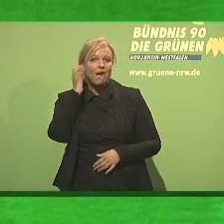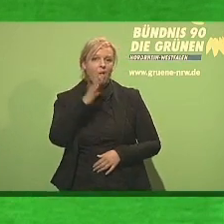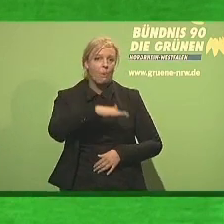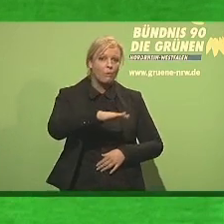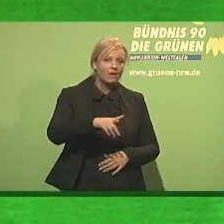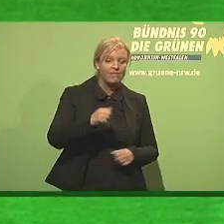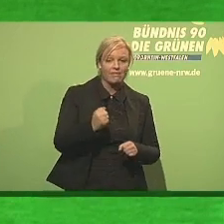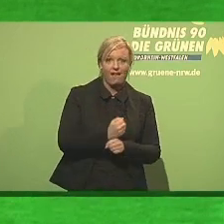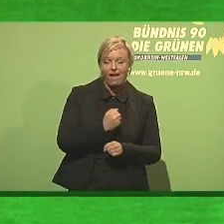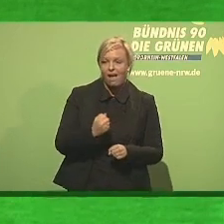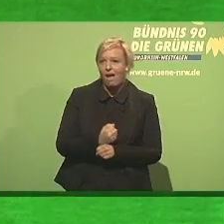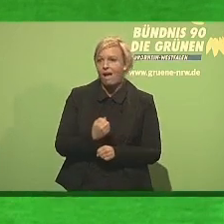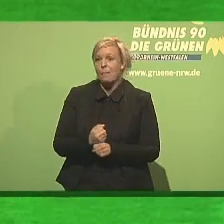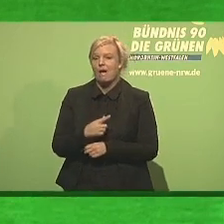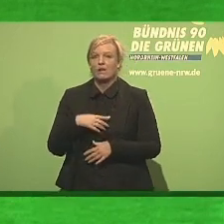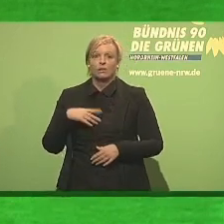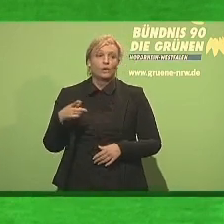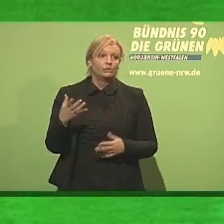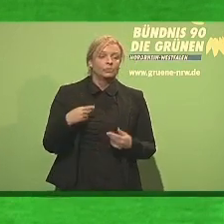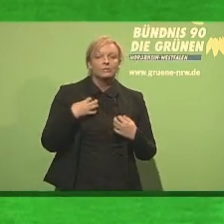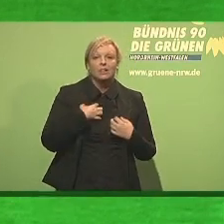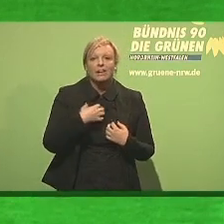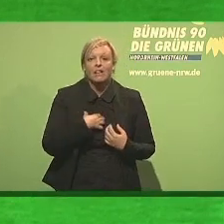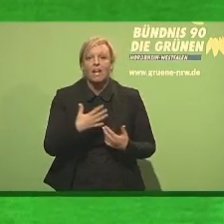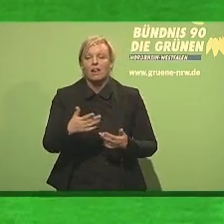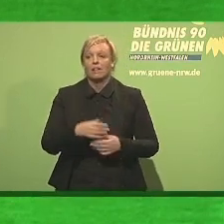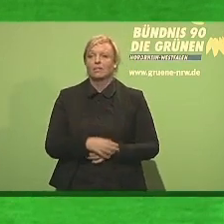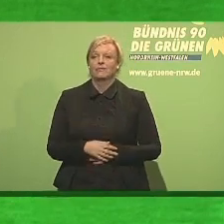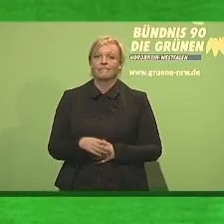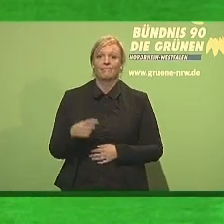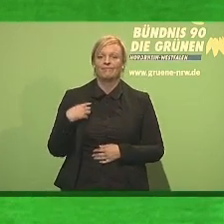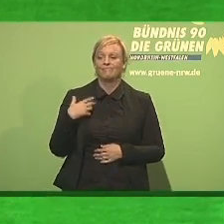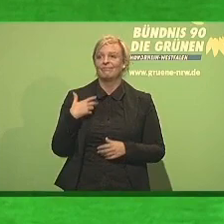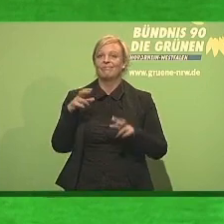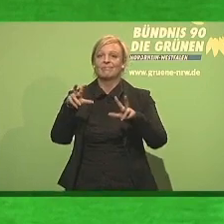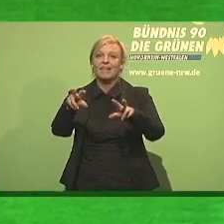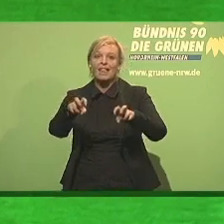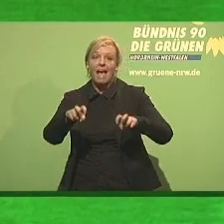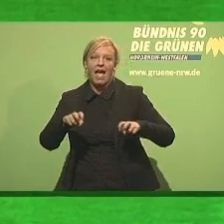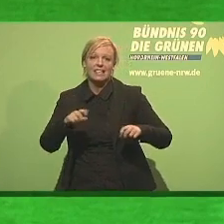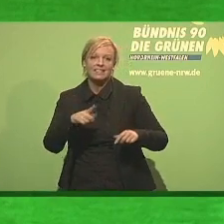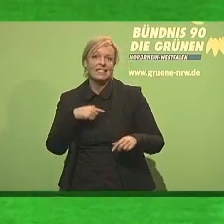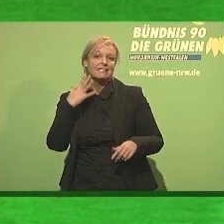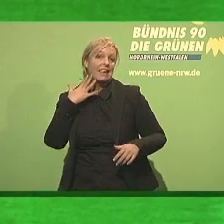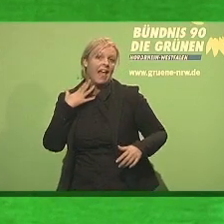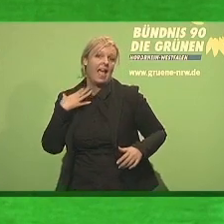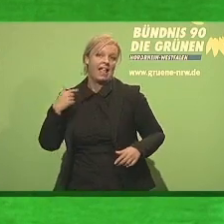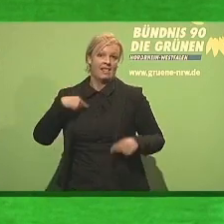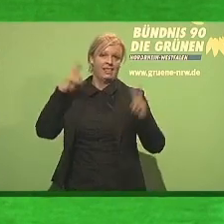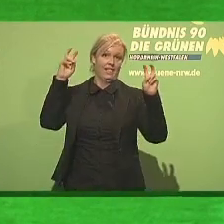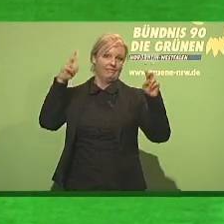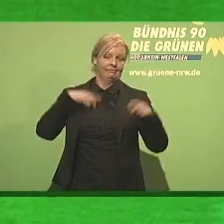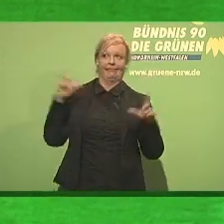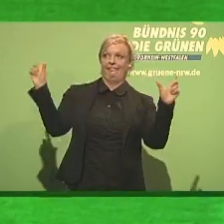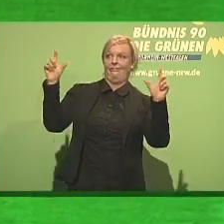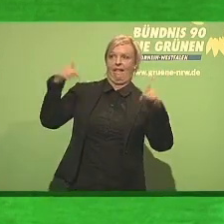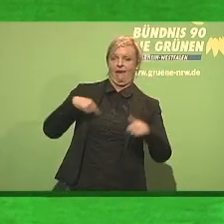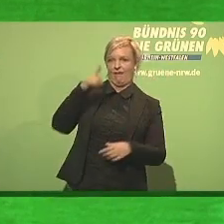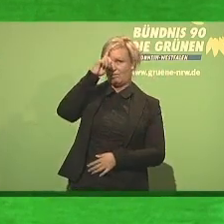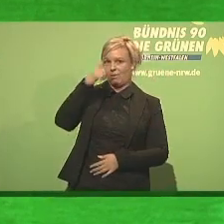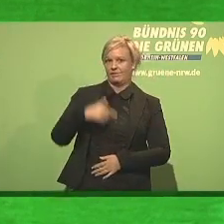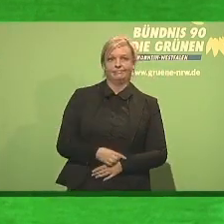anderen Ländern krank, damit wir Geiz ist geil feiern können. Es ist